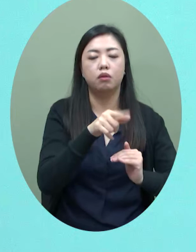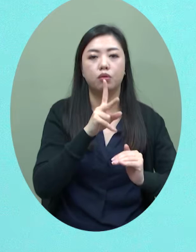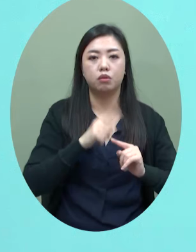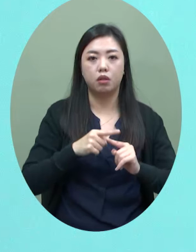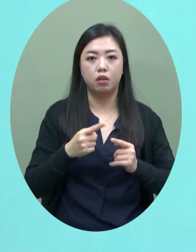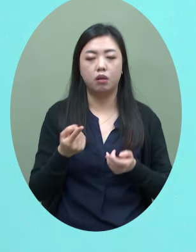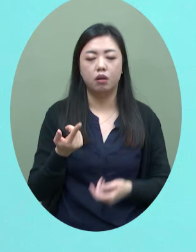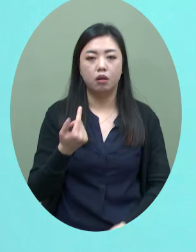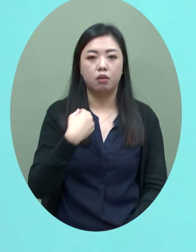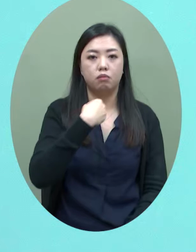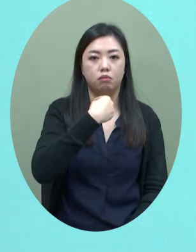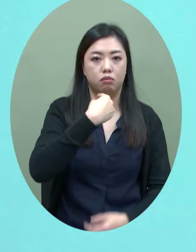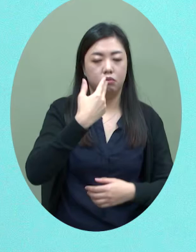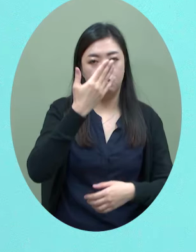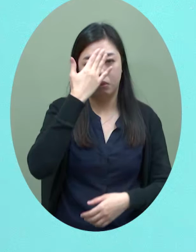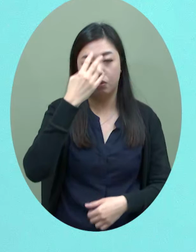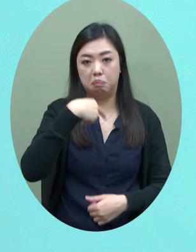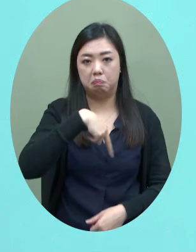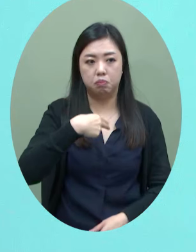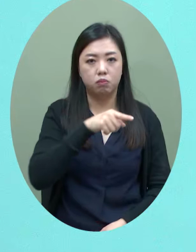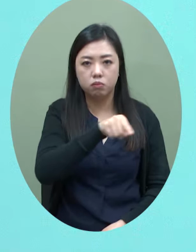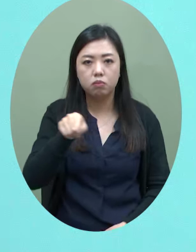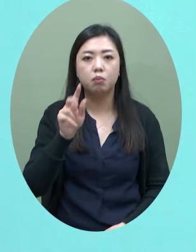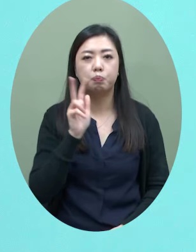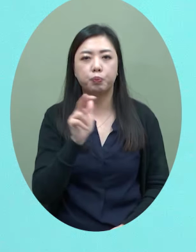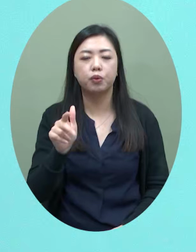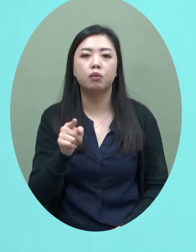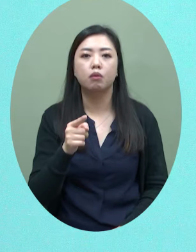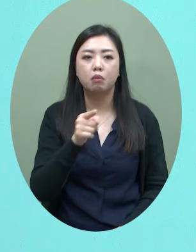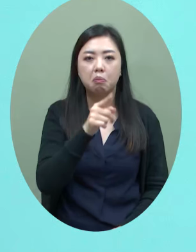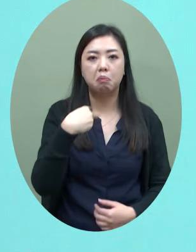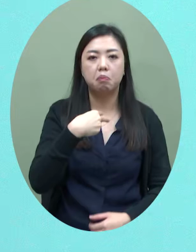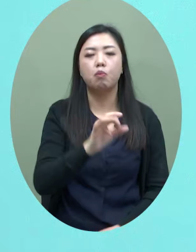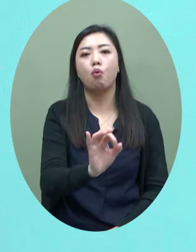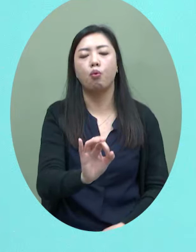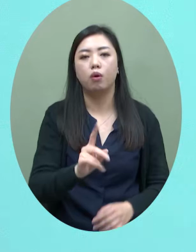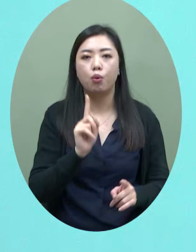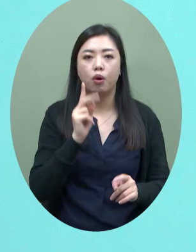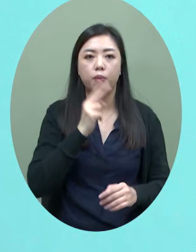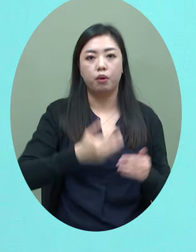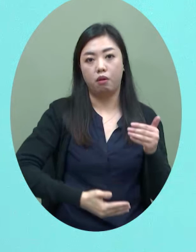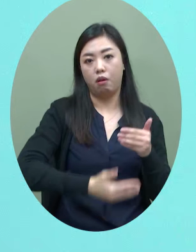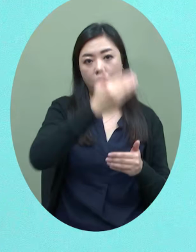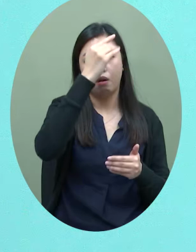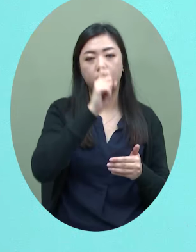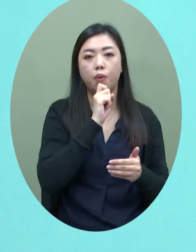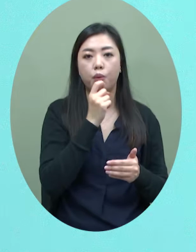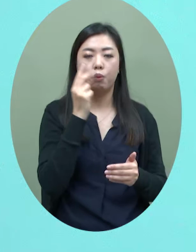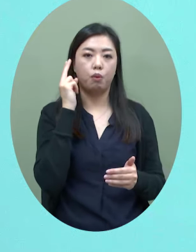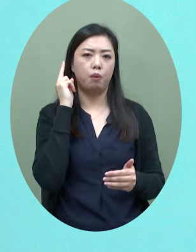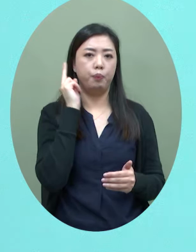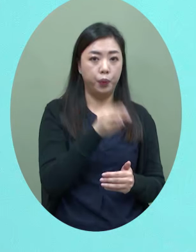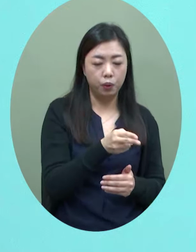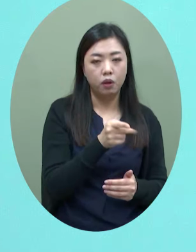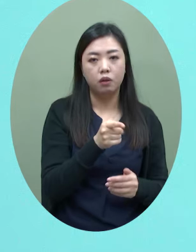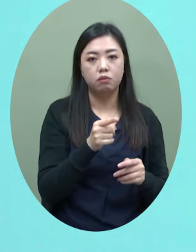冇接受過嗰個嘅病毒檢測。同樣地，如果有一座大廈曾經我哋發出咗一個強